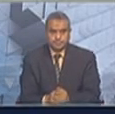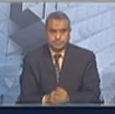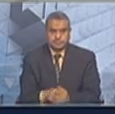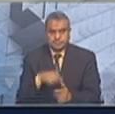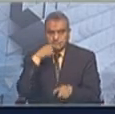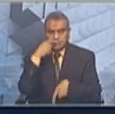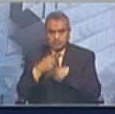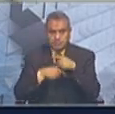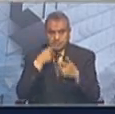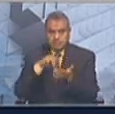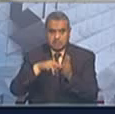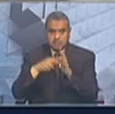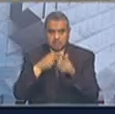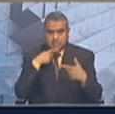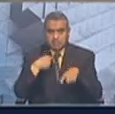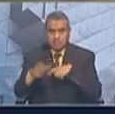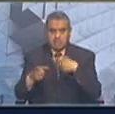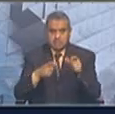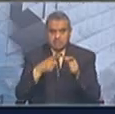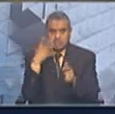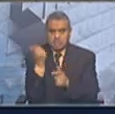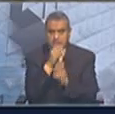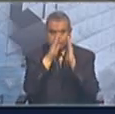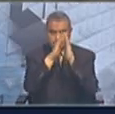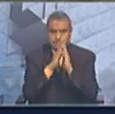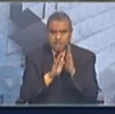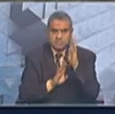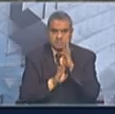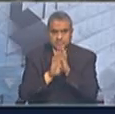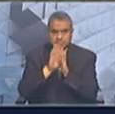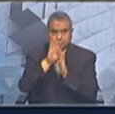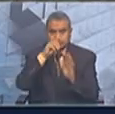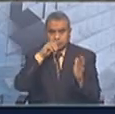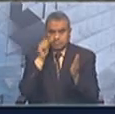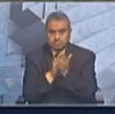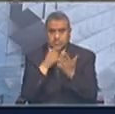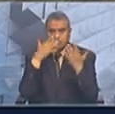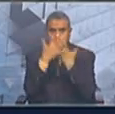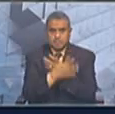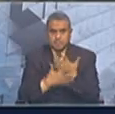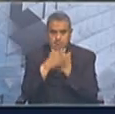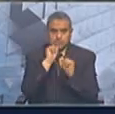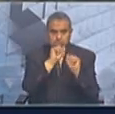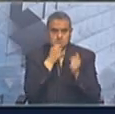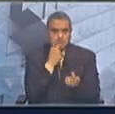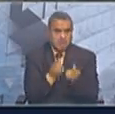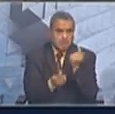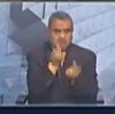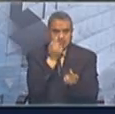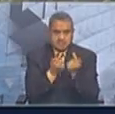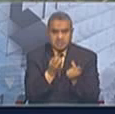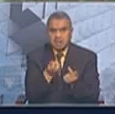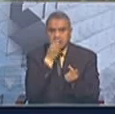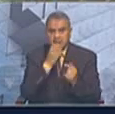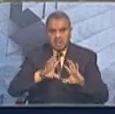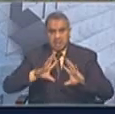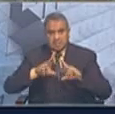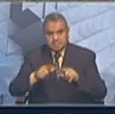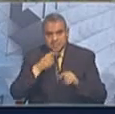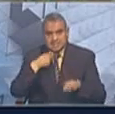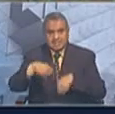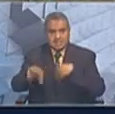في ضوء استراتيجية الدولة المصرية للاهتمام بالمشروعات الزراعية والتنموية والسياسات